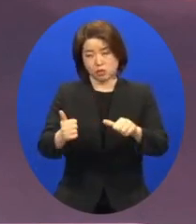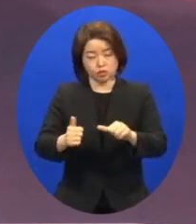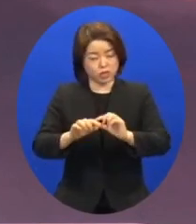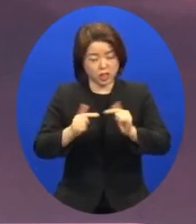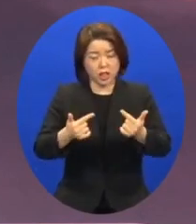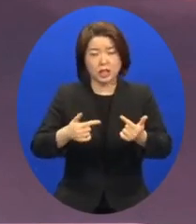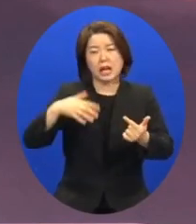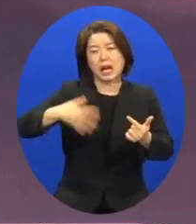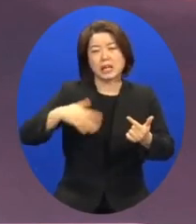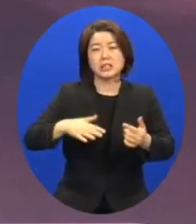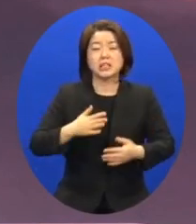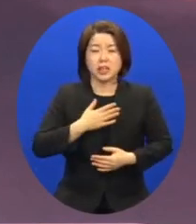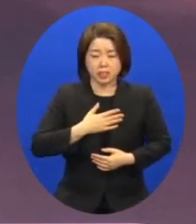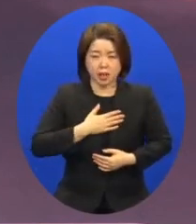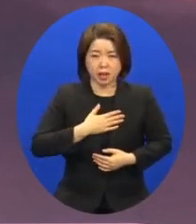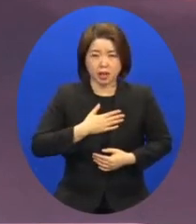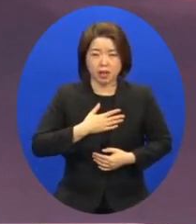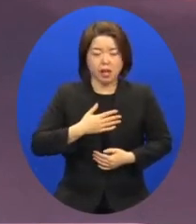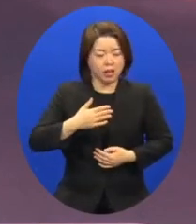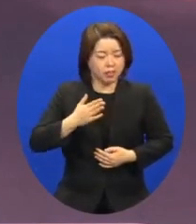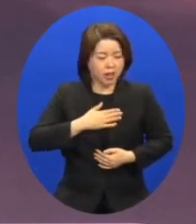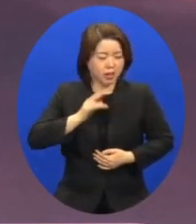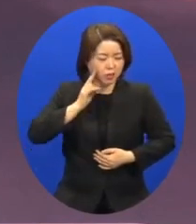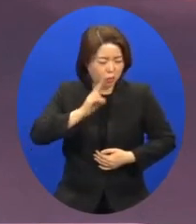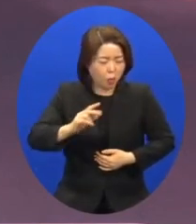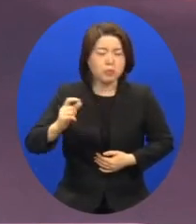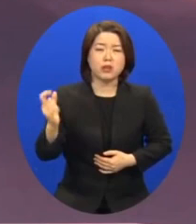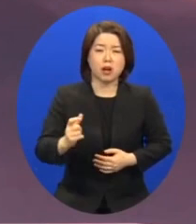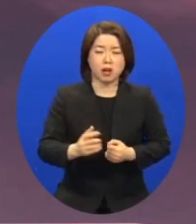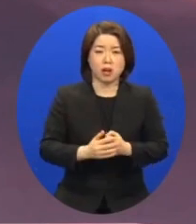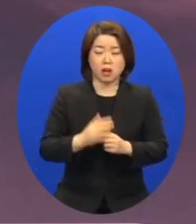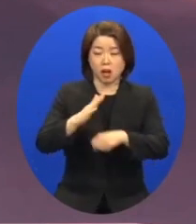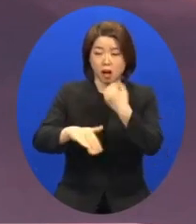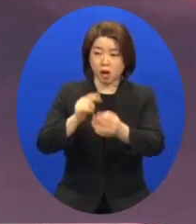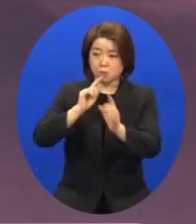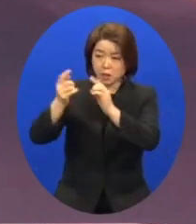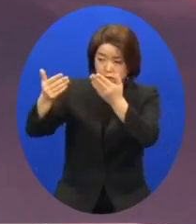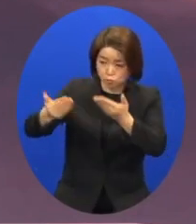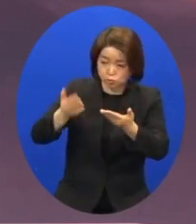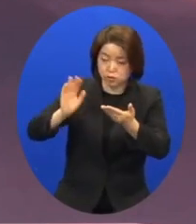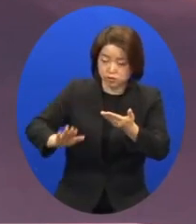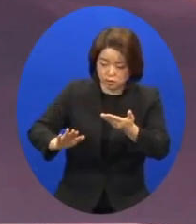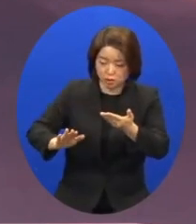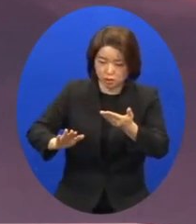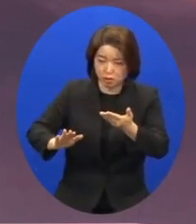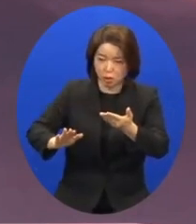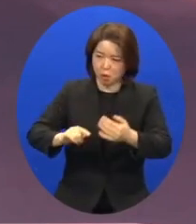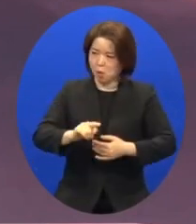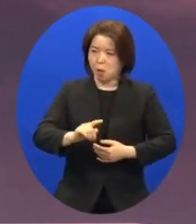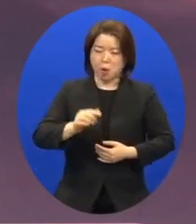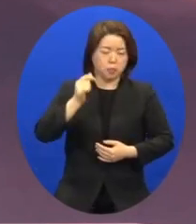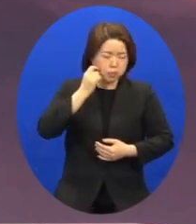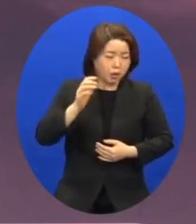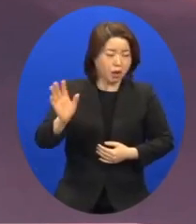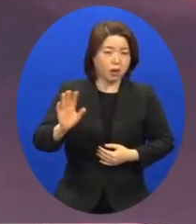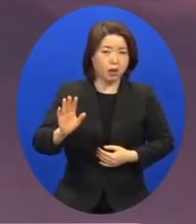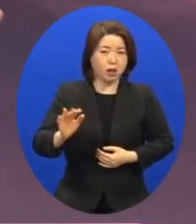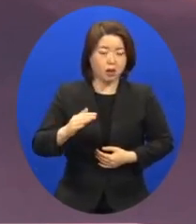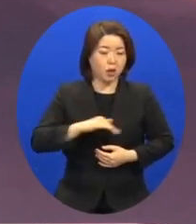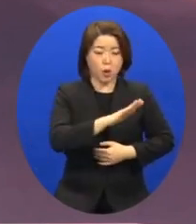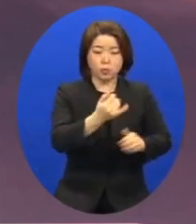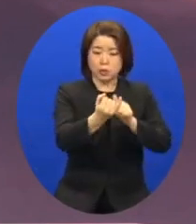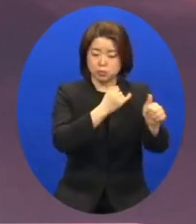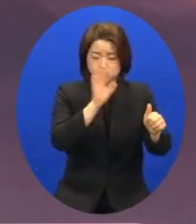우리가 너무 강한 거에요 하나님의 말씀 하셨는데 도 마음까지도 1 되라 못해요 우리 부부는